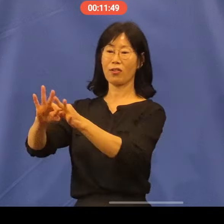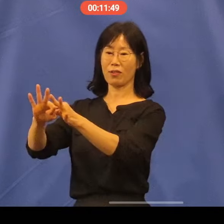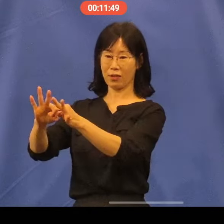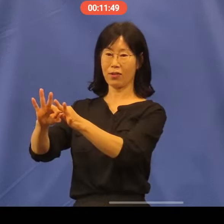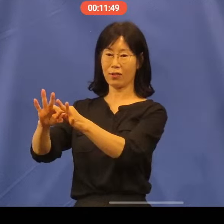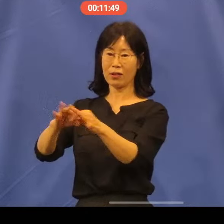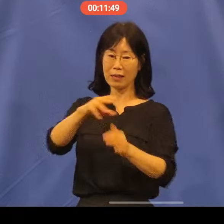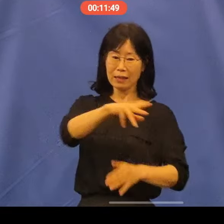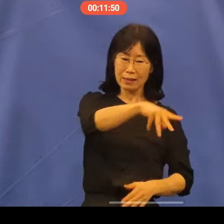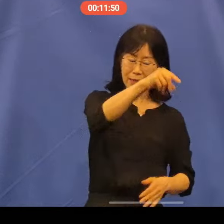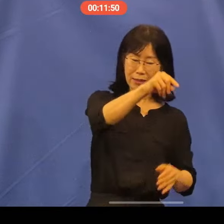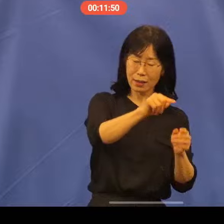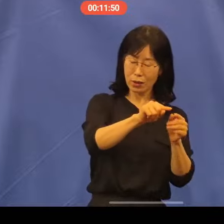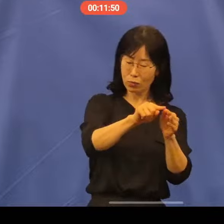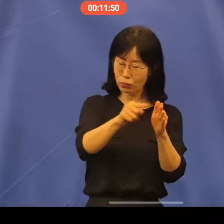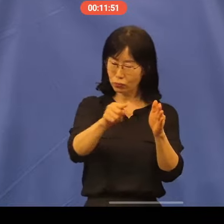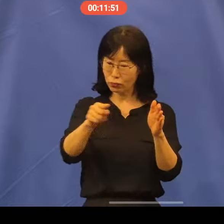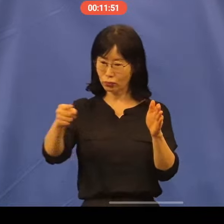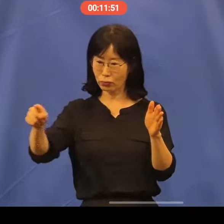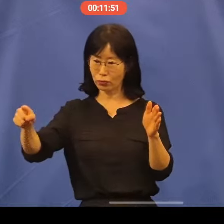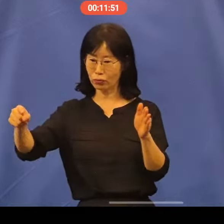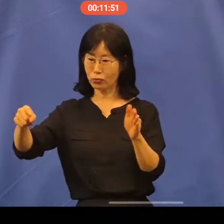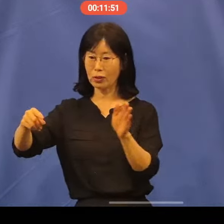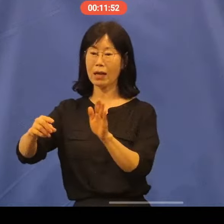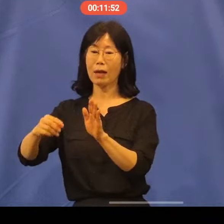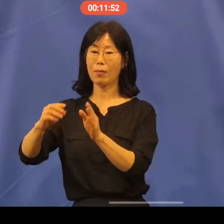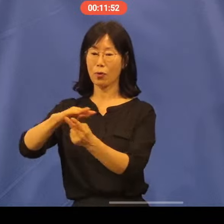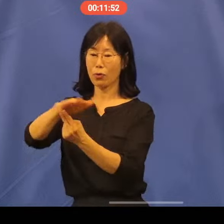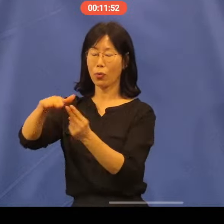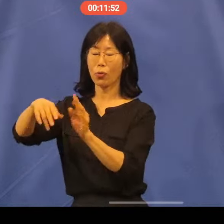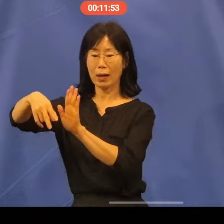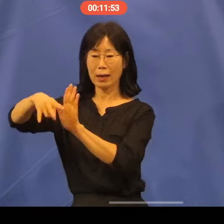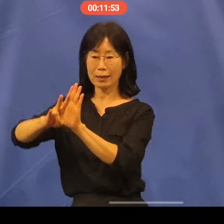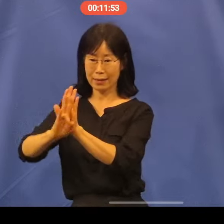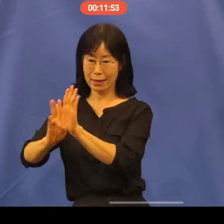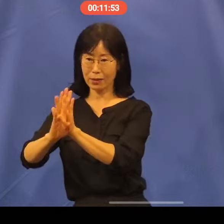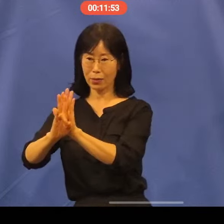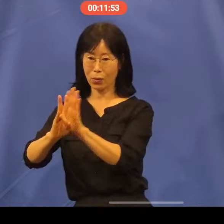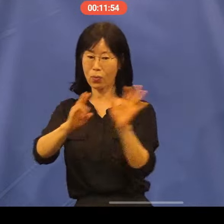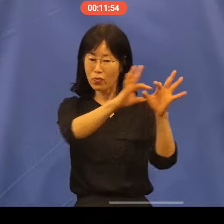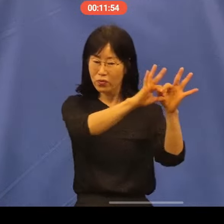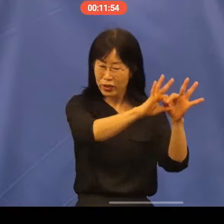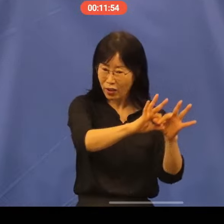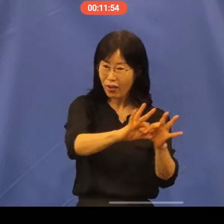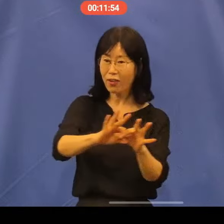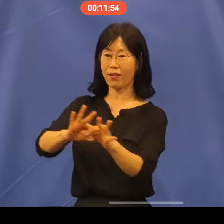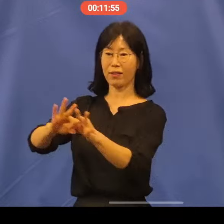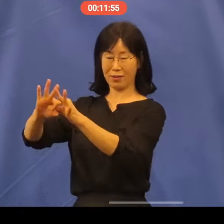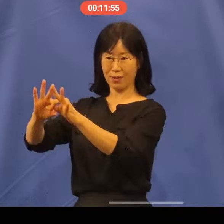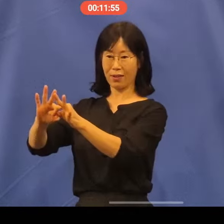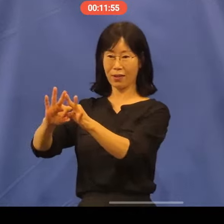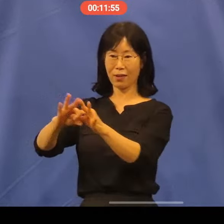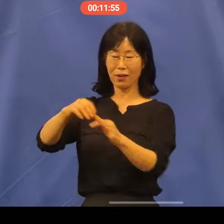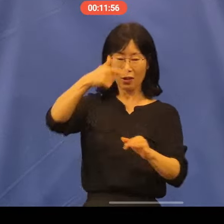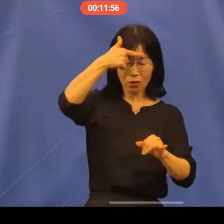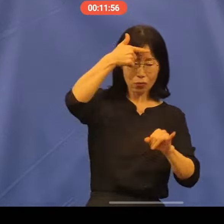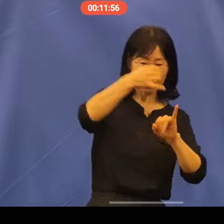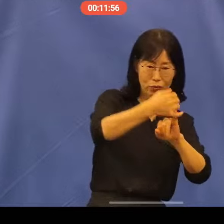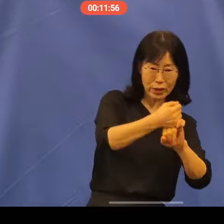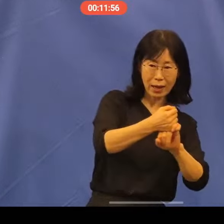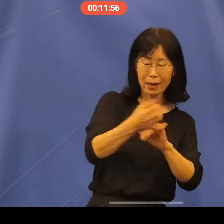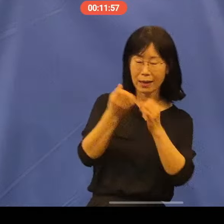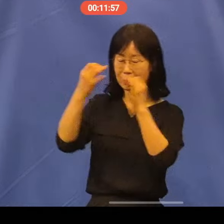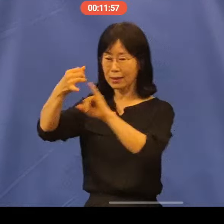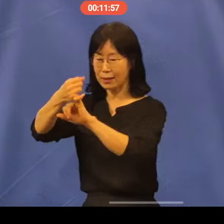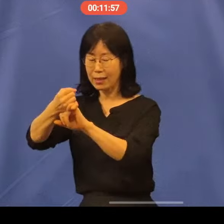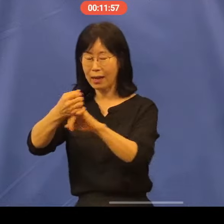끝에 있는 요한계시록에서도 명확하게 밝히고 있어요. 그러니까 성경은 구약이나 신약이나 똑같아요. 같은 원리를 맥락을